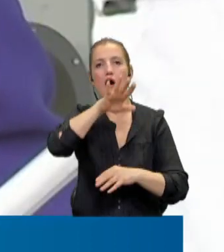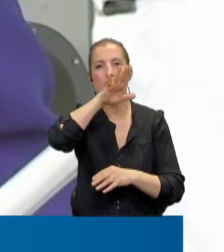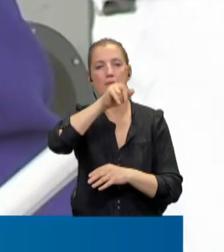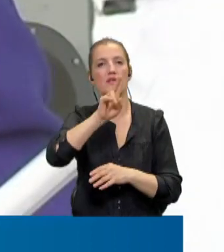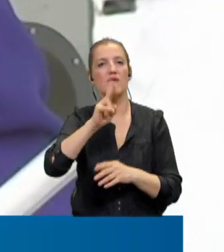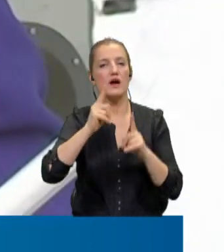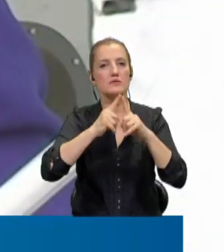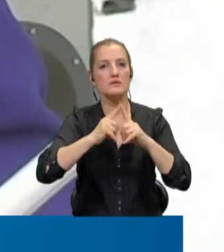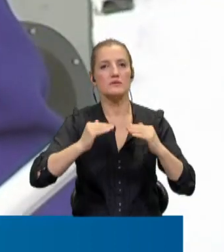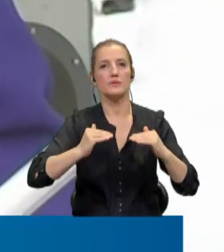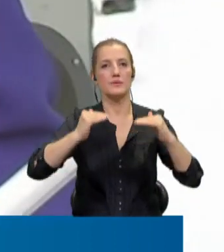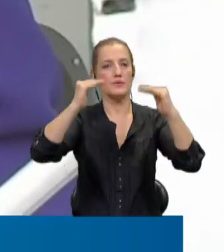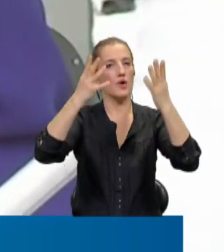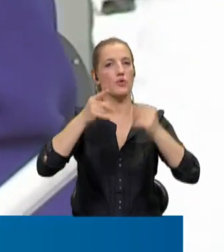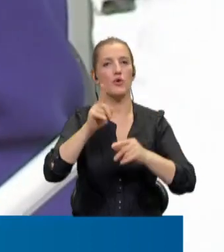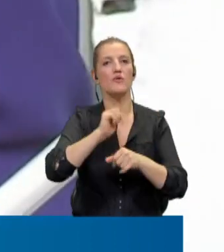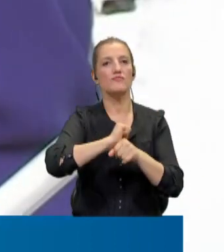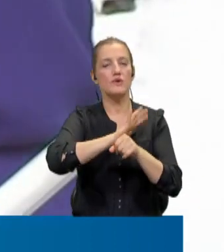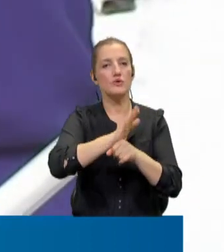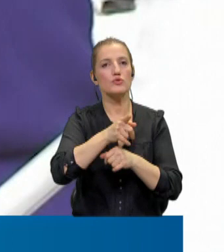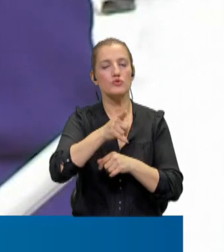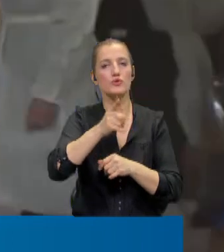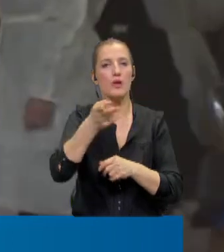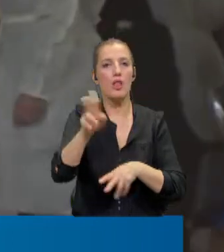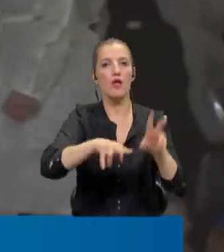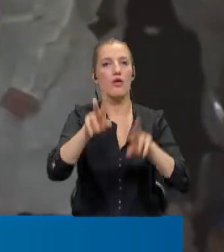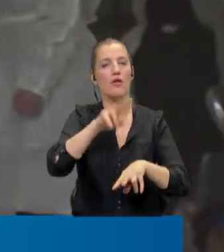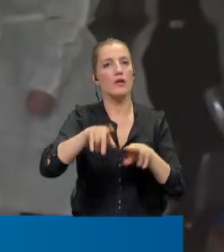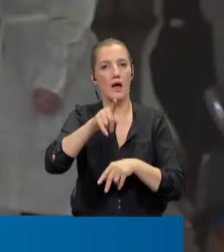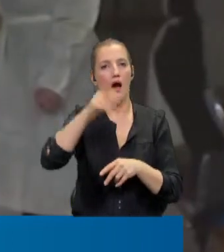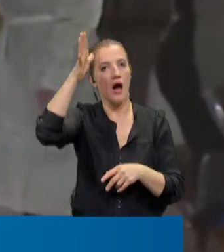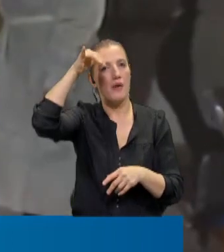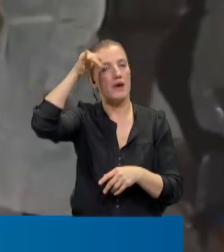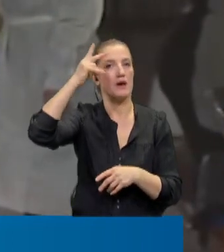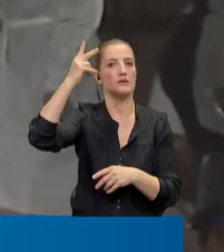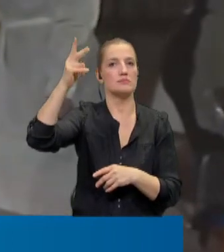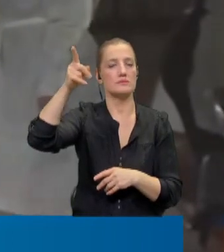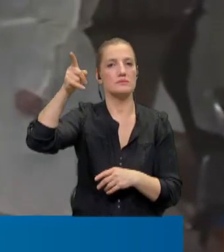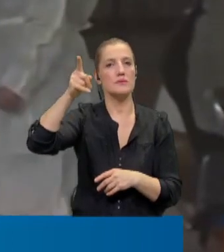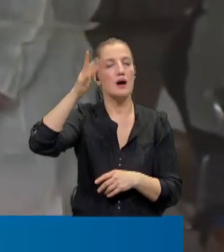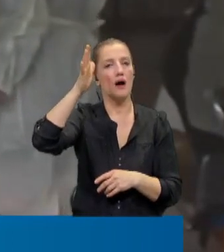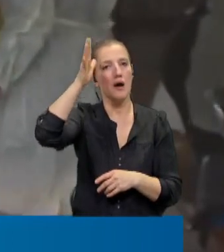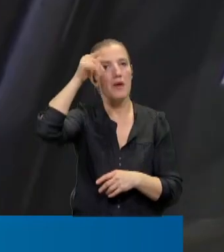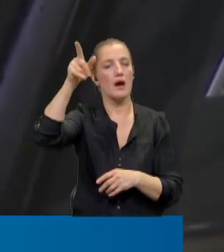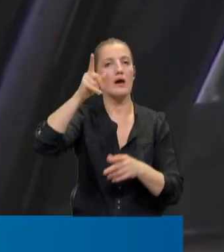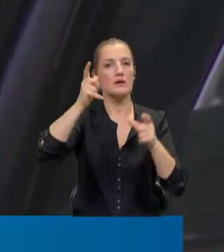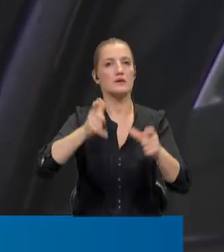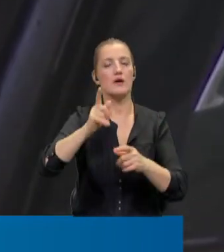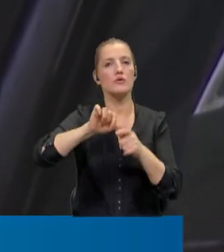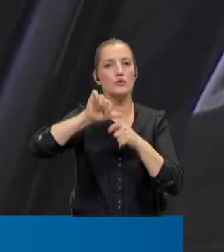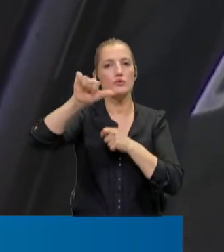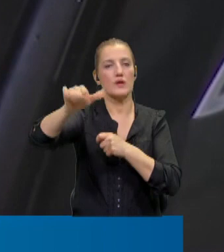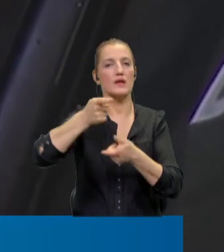hızlandı dünyada komik nedeniyle en fazla ölümün yaşandığı ülke Amerika Birleşik Devletleri pek çok eyalette okulları